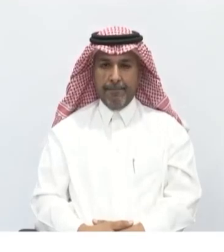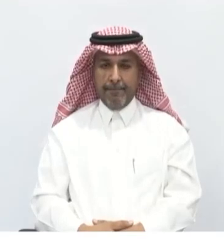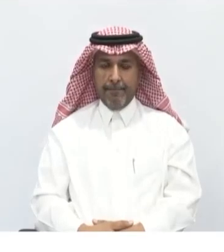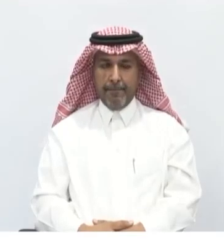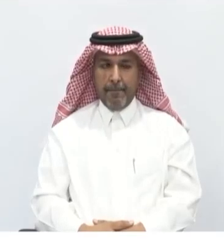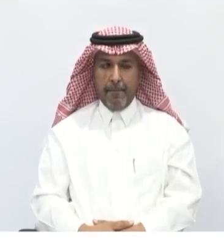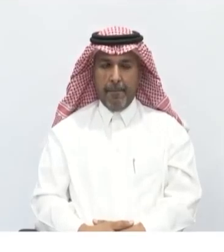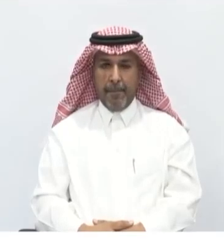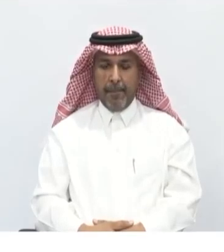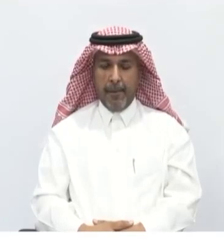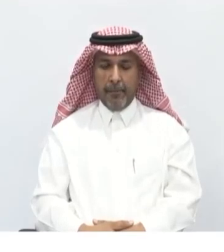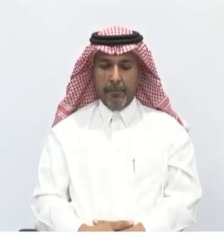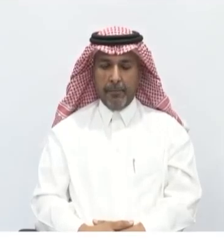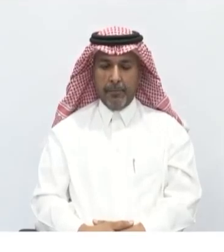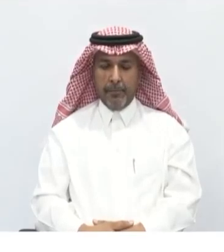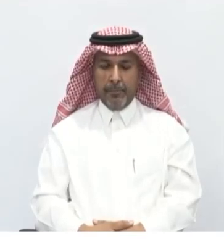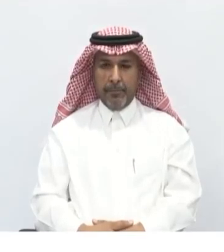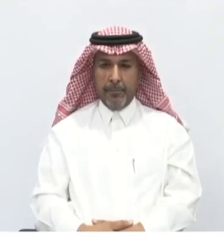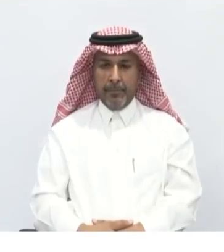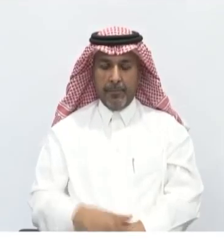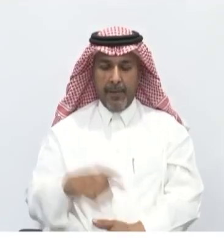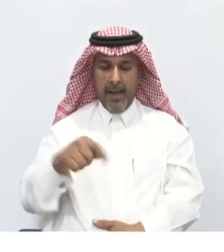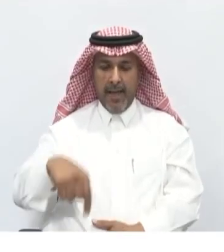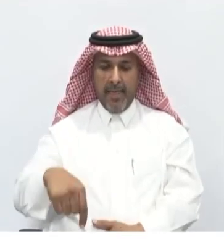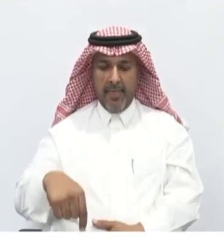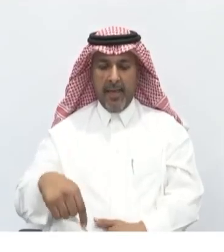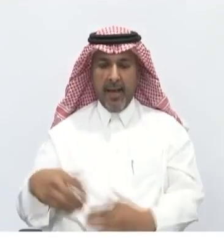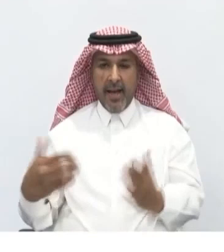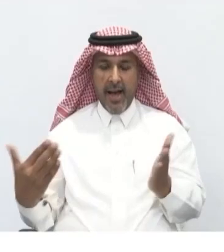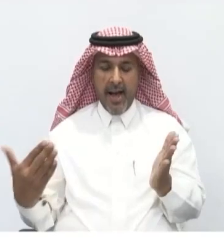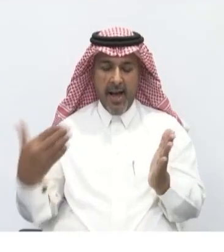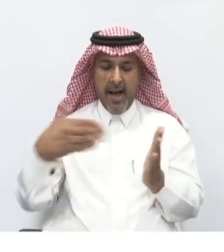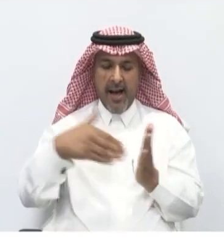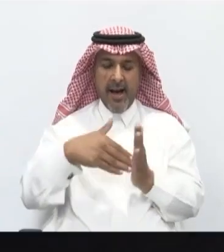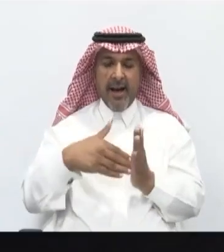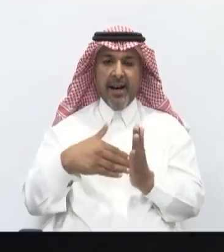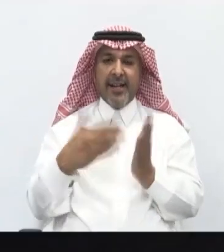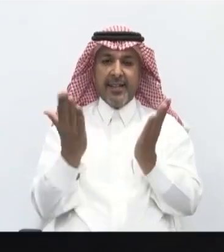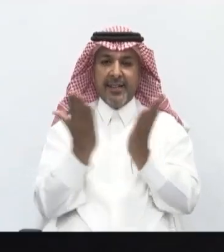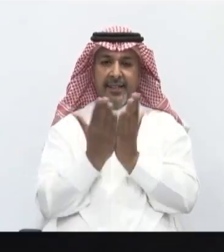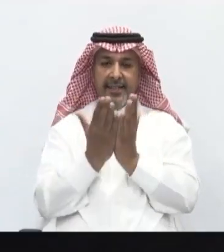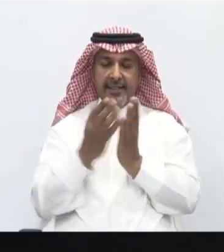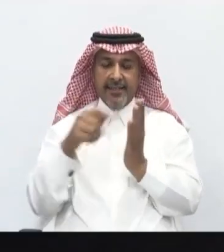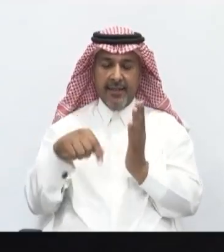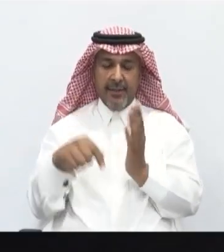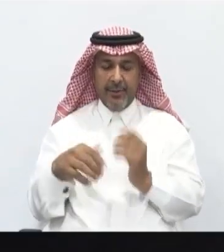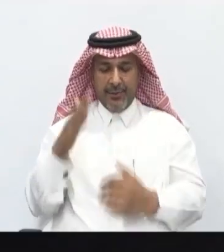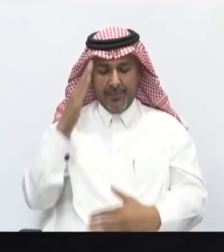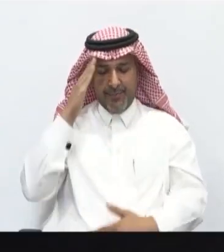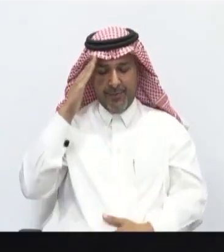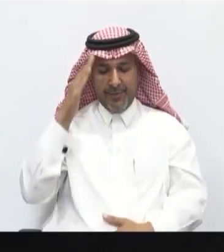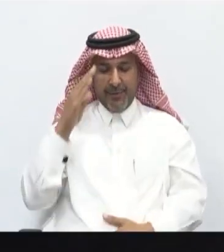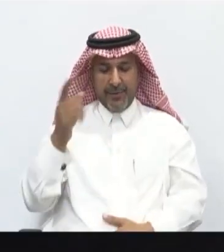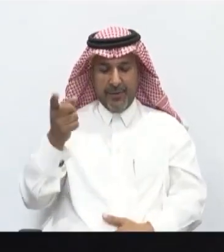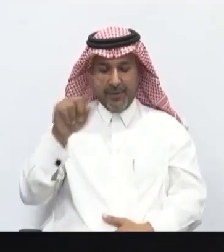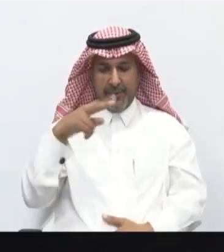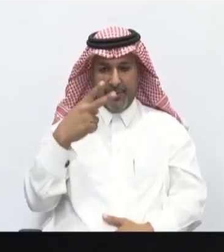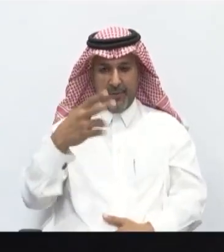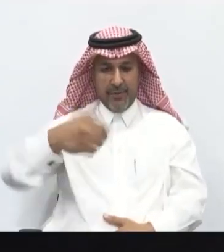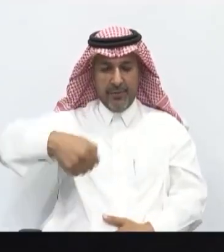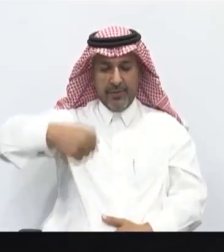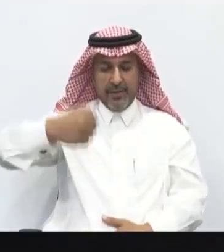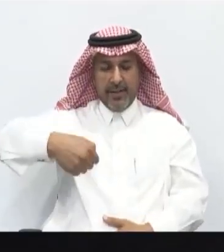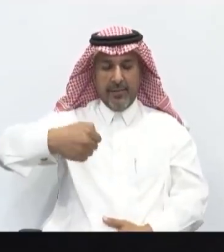وغير الاخر الى هنا طلاب لنصل الى نهايه درسنا لهذا اليوم شكرا لكم لحسن استماعكم والسلام عليكم ورحمه الله